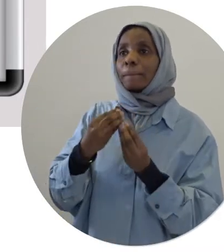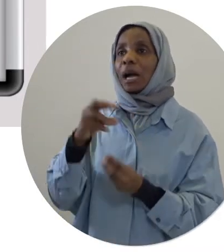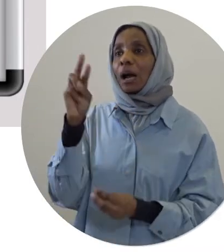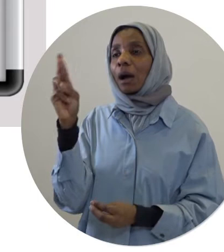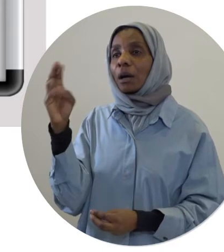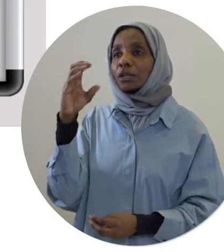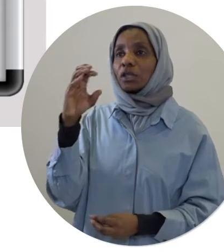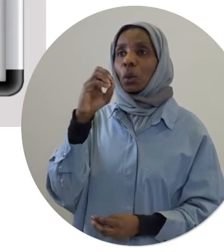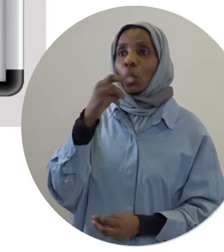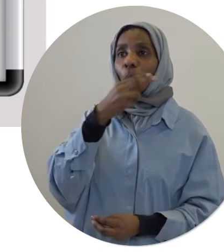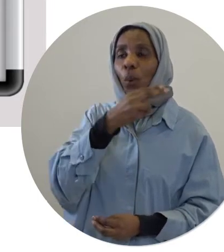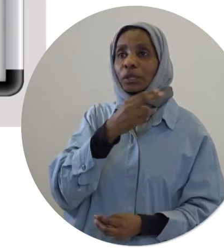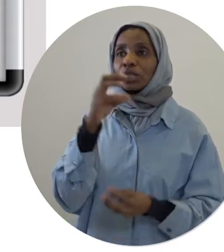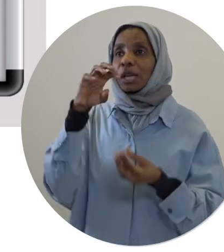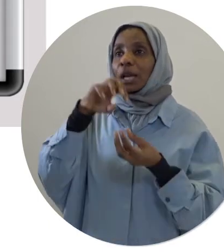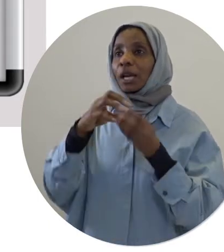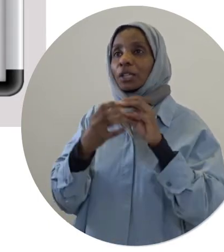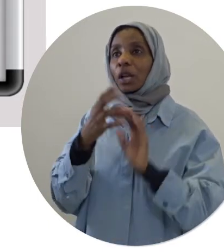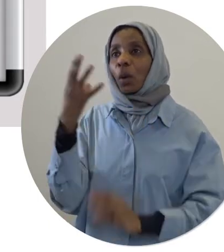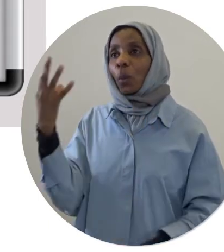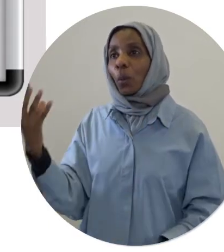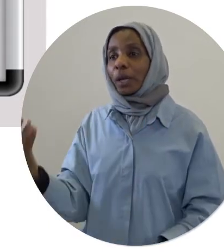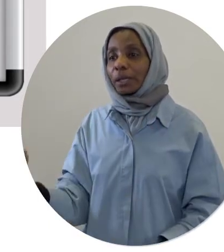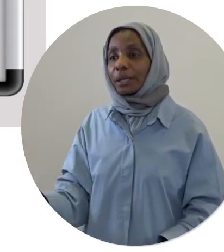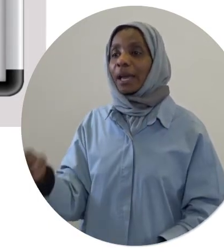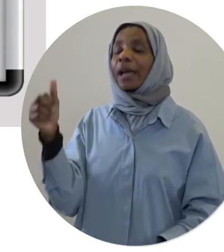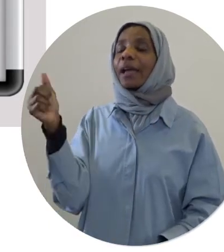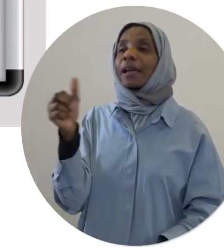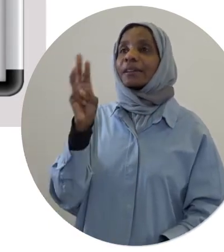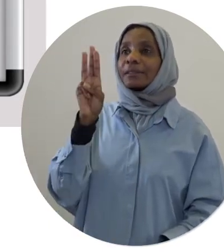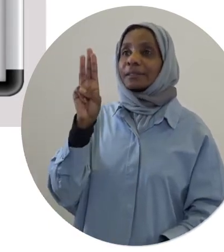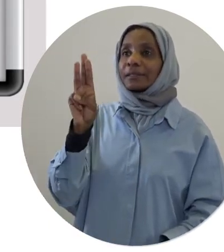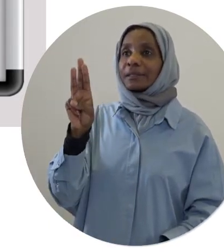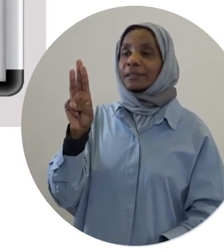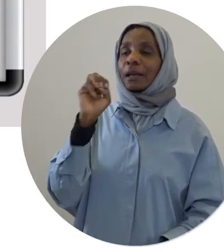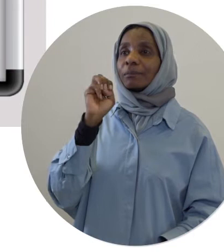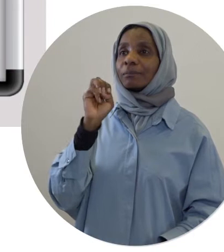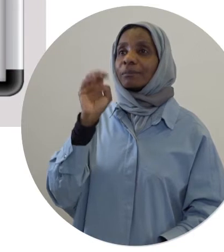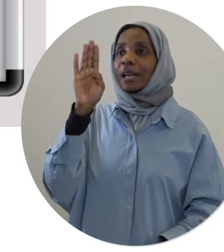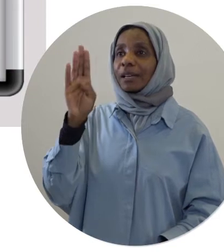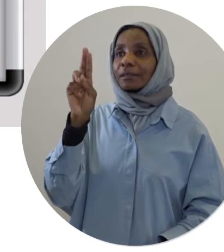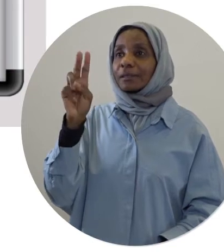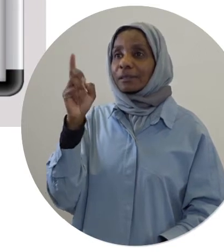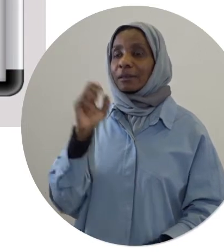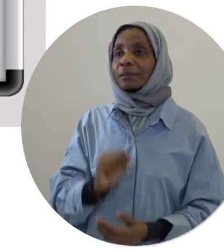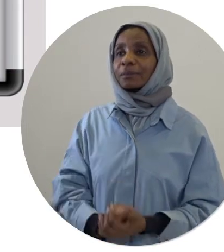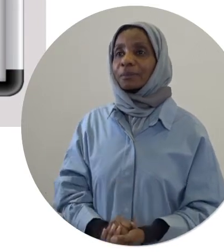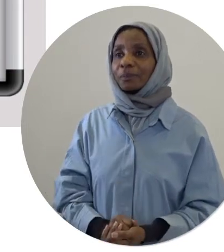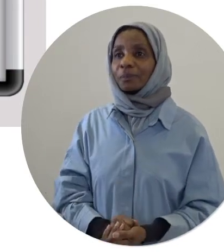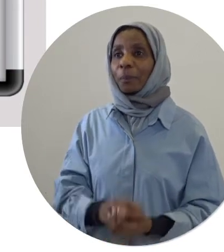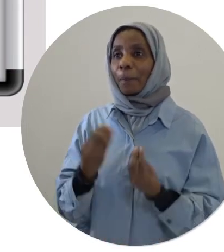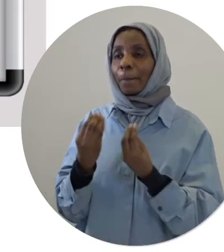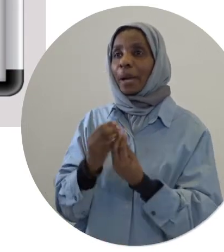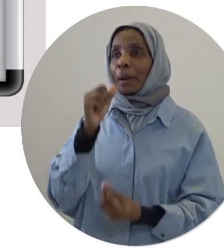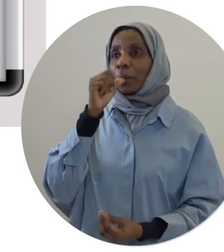البروبيل، كذلك سيتكون إستر بنزوات البروبيل أو فينيل ميثيل ميثانوات